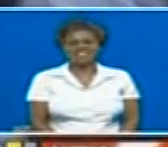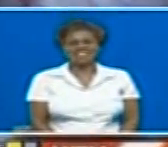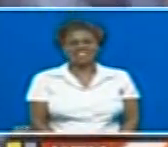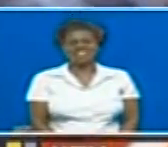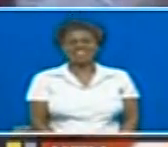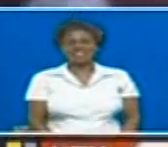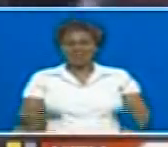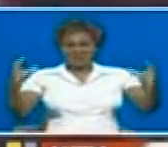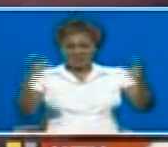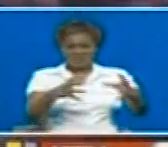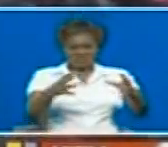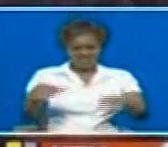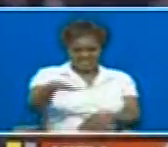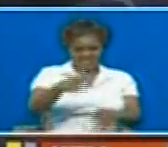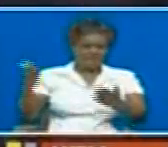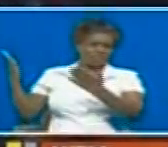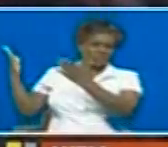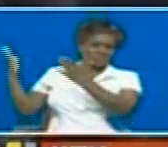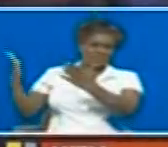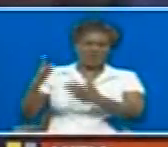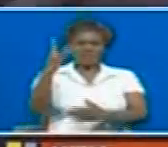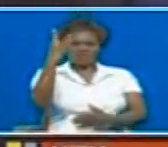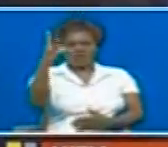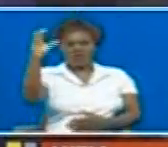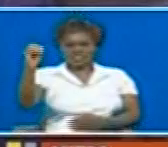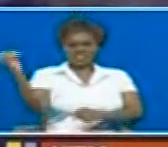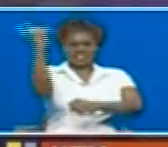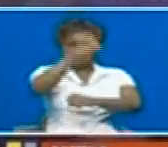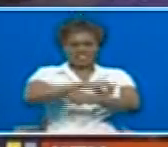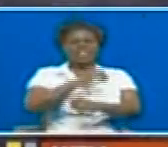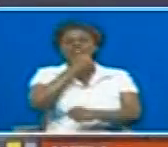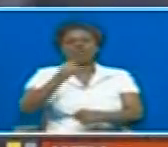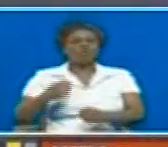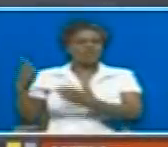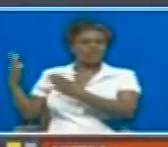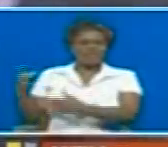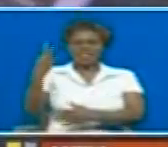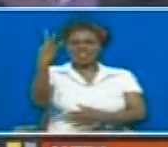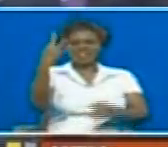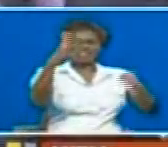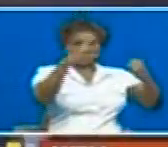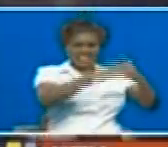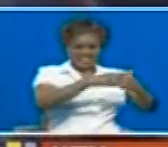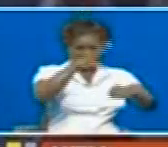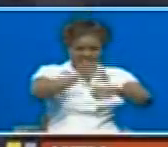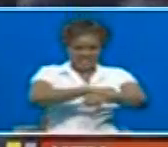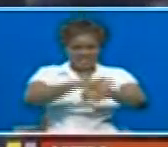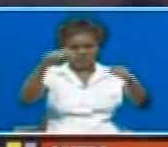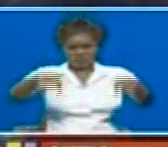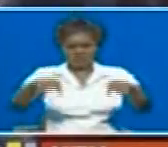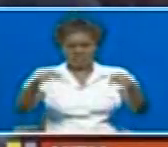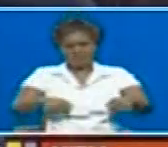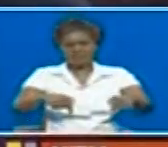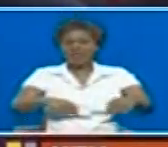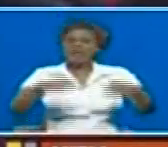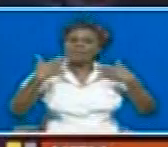Kwa wenyeji wa eneo hili, siku 40 kwa jamaa huyu mwenye umri wa miaka 39 zilifika leo.